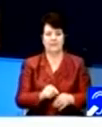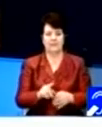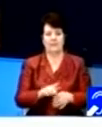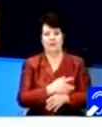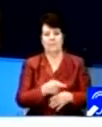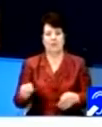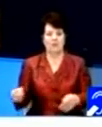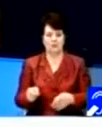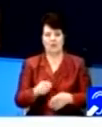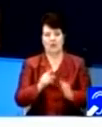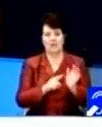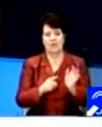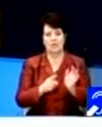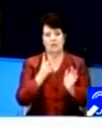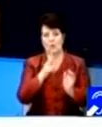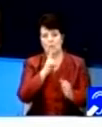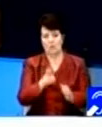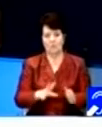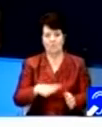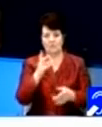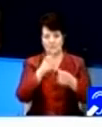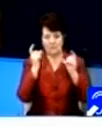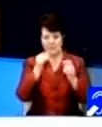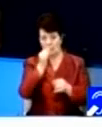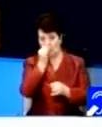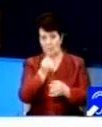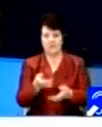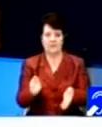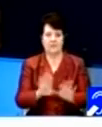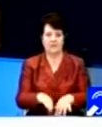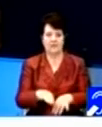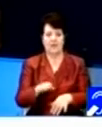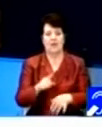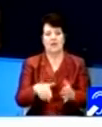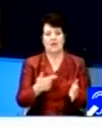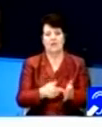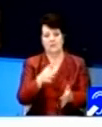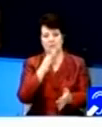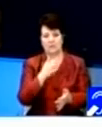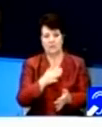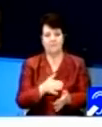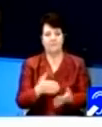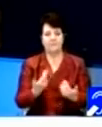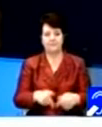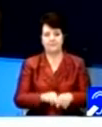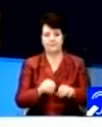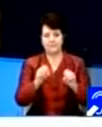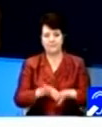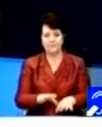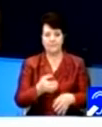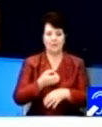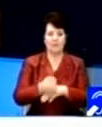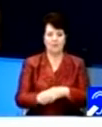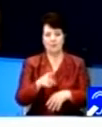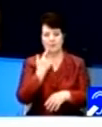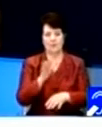măsurii cu încă 2 luni, ceea ce înseamnă că fostul primar nu poate părăsi municipiul Chișinău. Chirtoacă spune că această decizie este un abuz comis